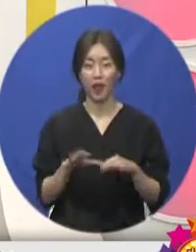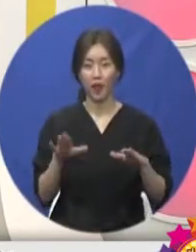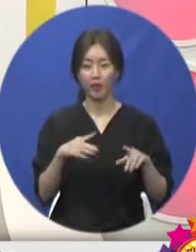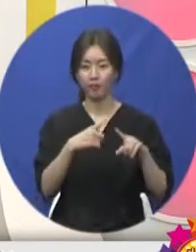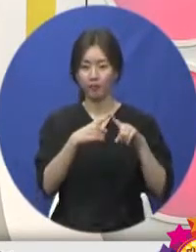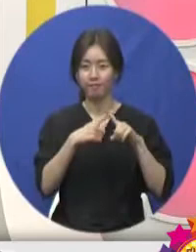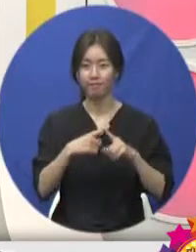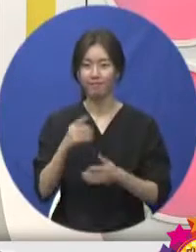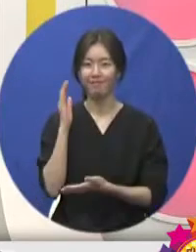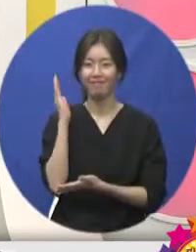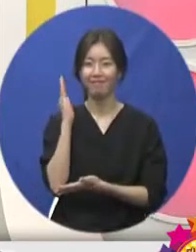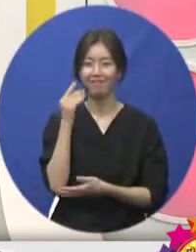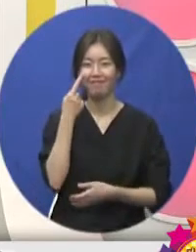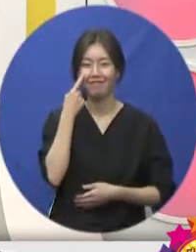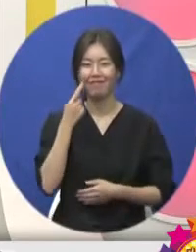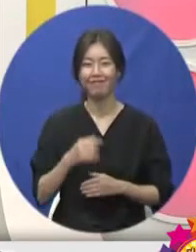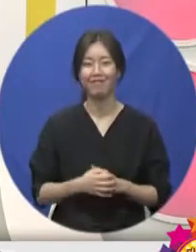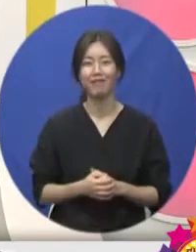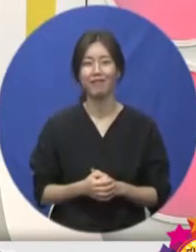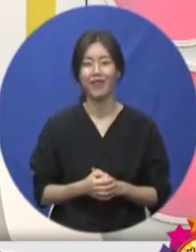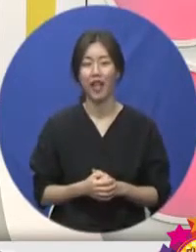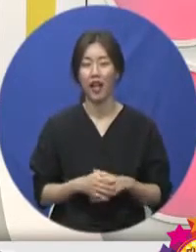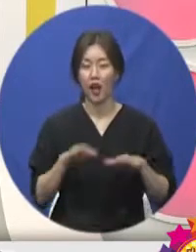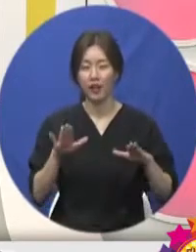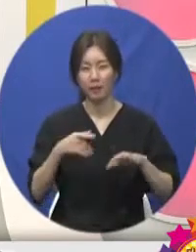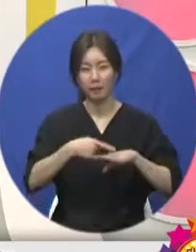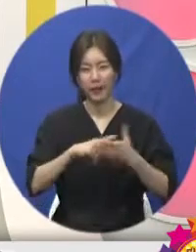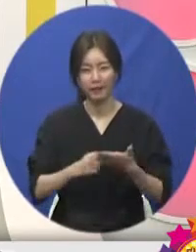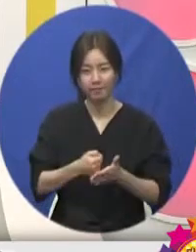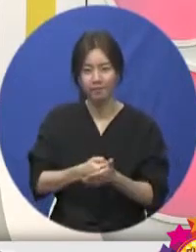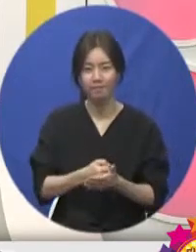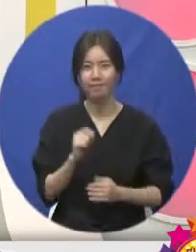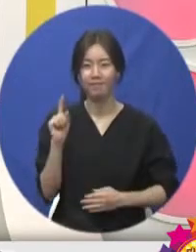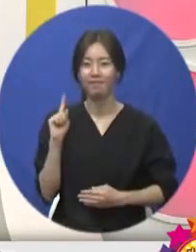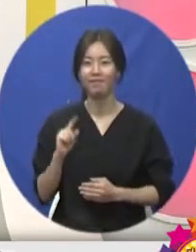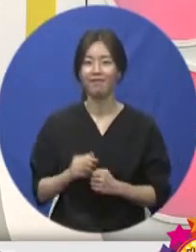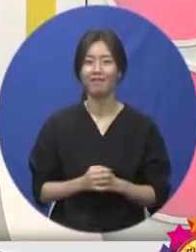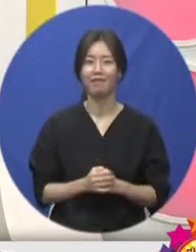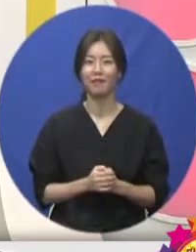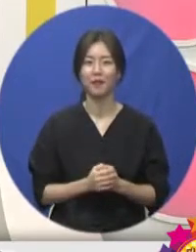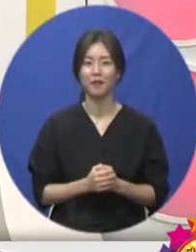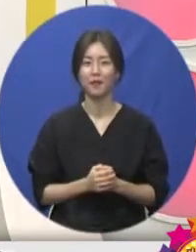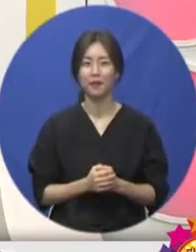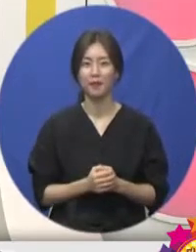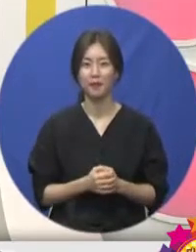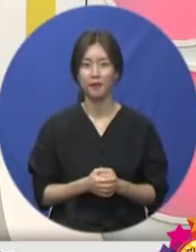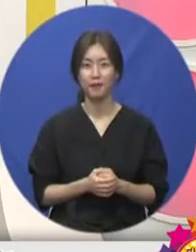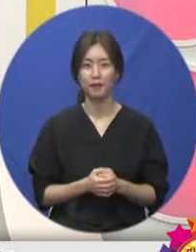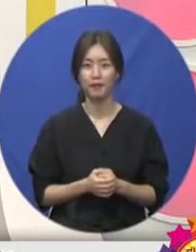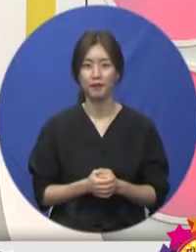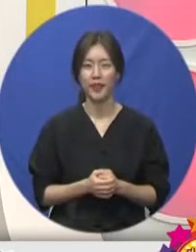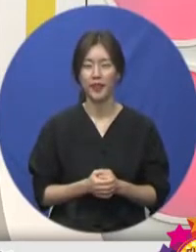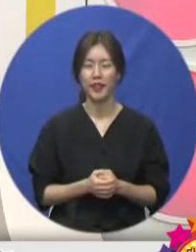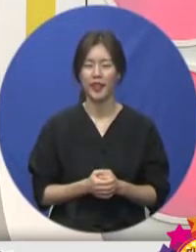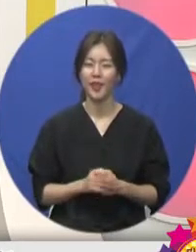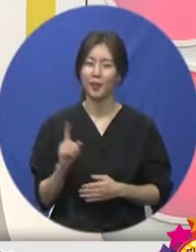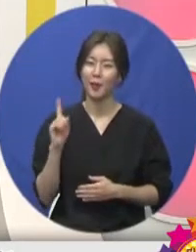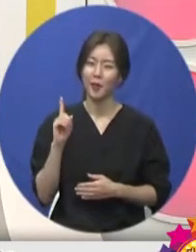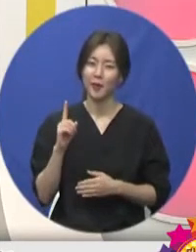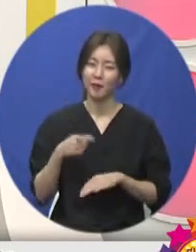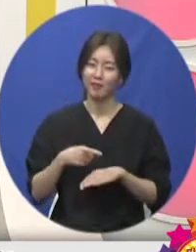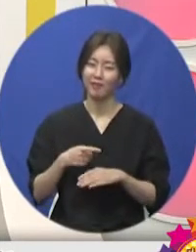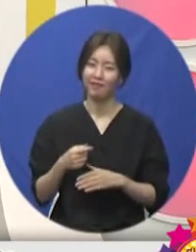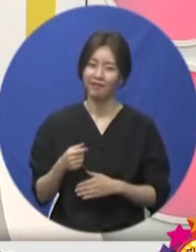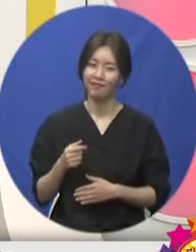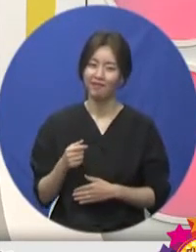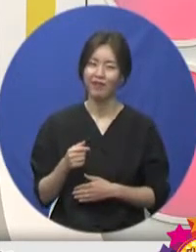각오 한 말씀 하시고 노래 하시죠. 예? 오늘의 각오, 각오. 아, 각오요? 예. 아, 뭐 각오라는 게 별거 없고